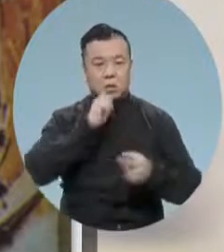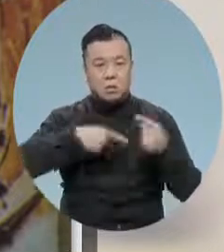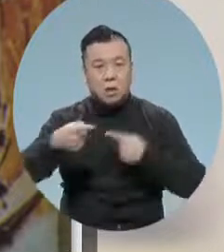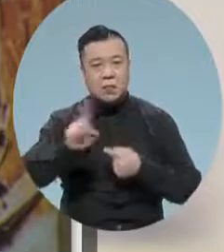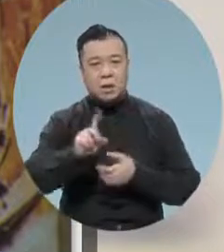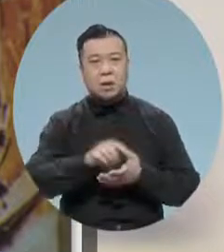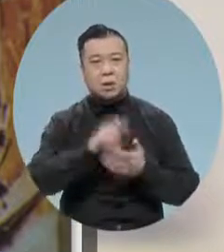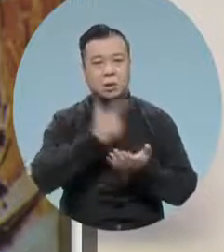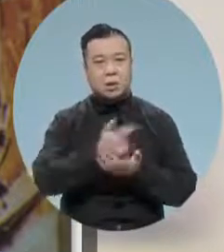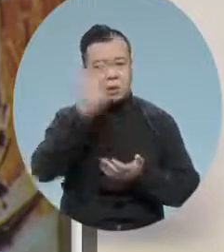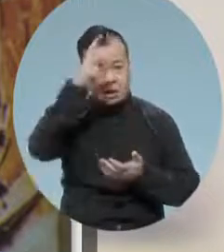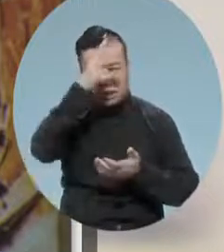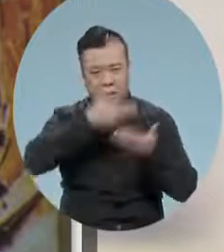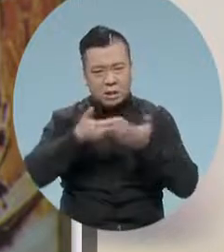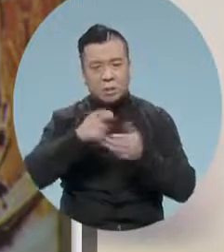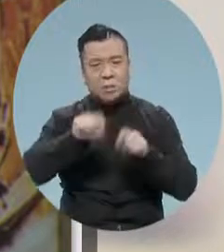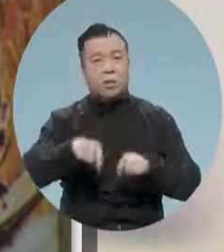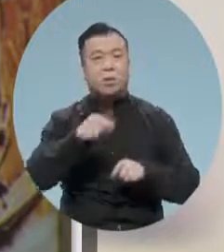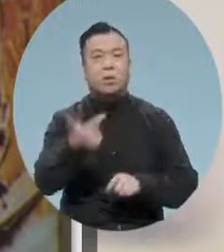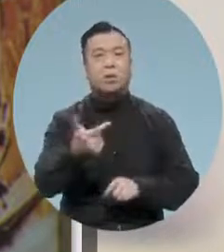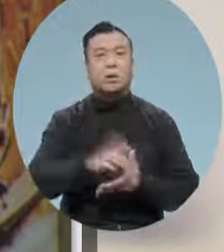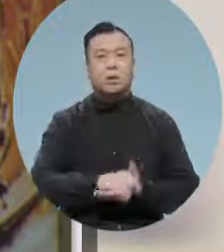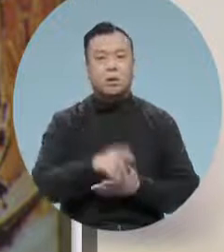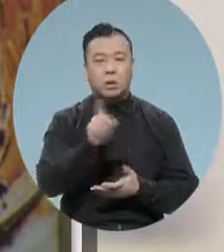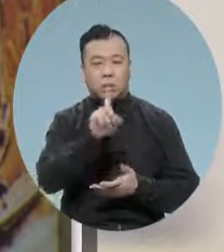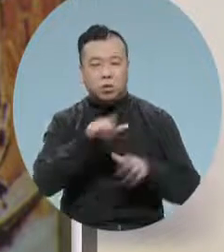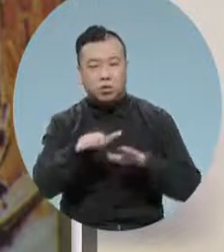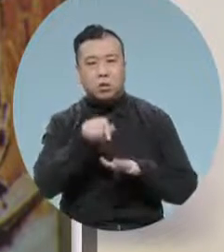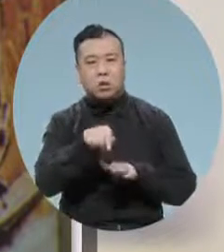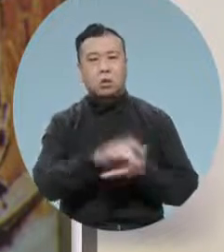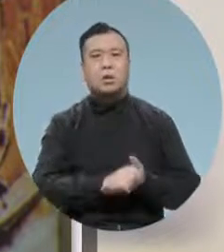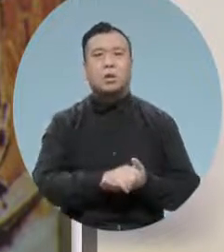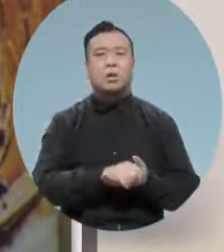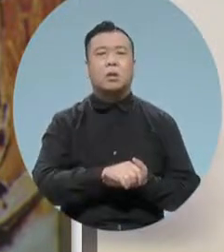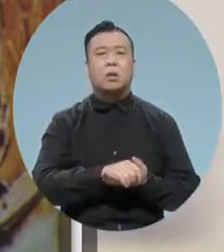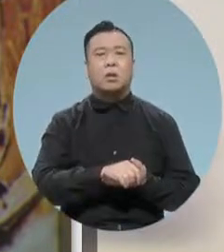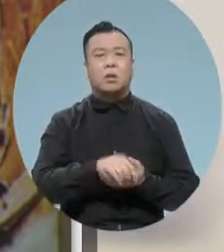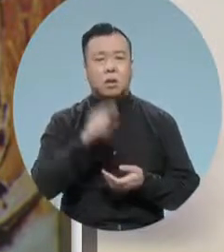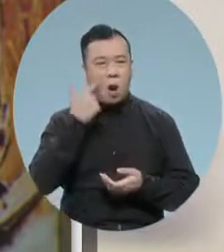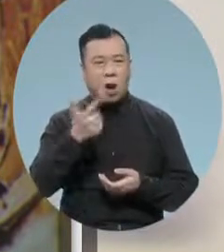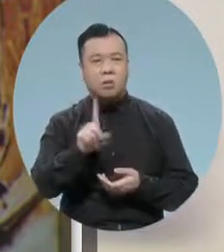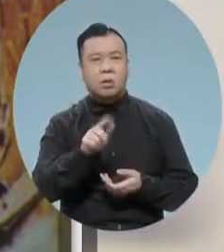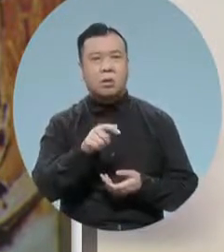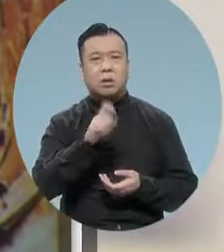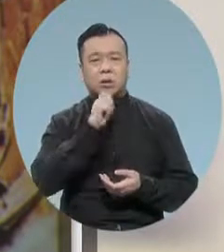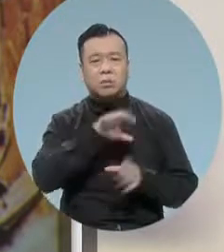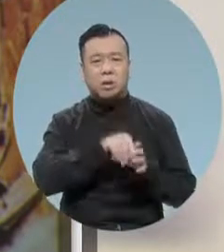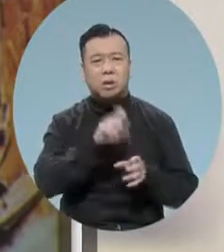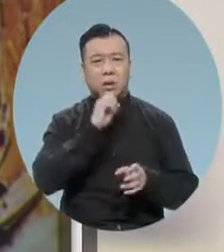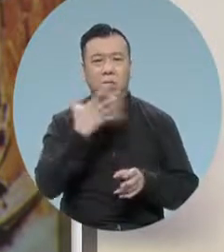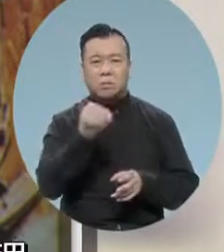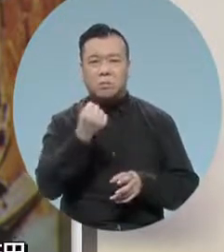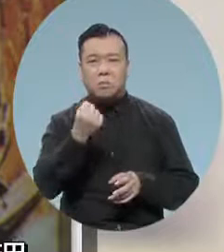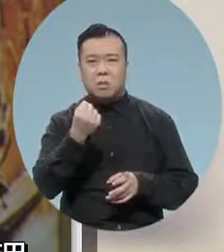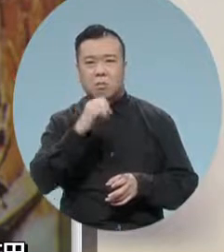盾咧，都仲係政治上嘅矛盾，都仲係點樣去處理翻我哋相當多部分，甚至可能超過五成